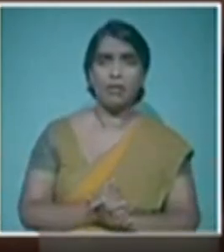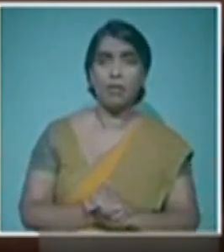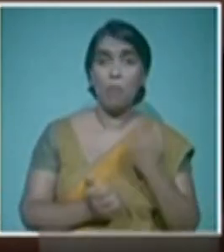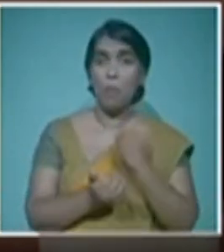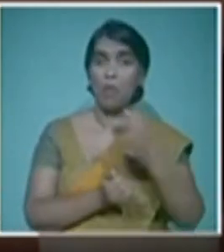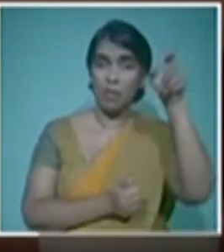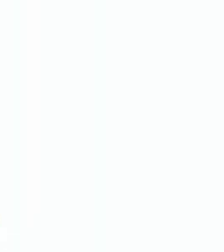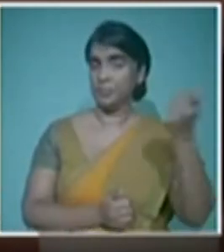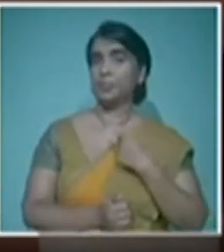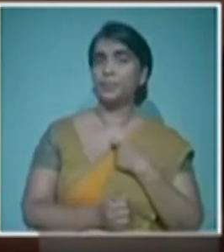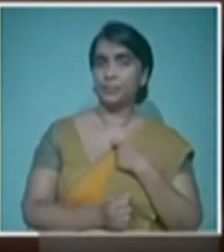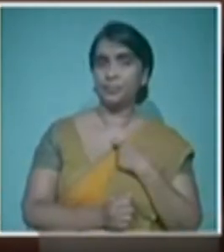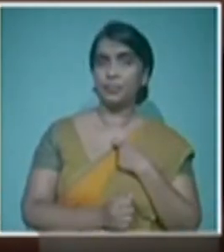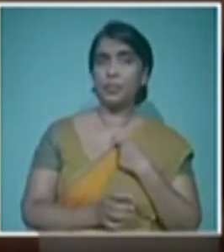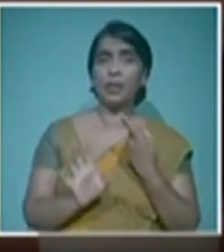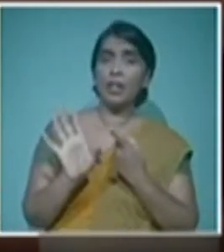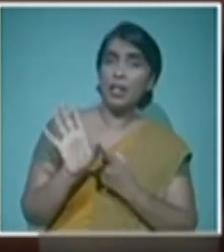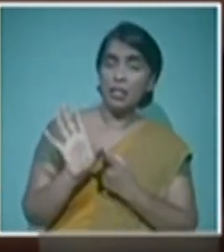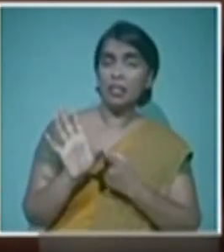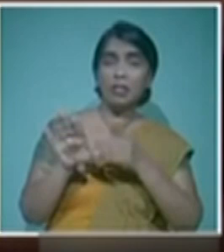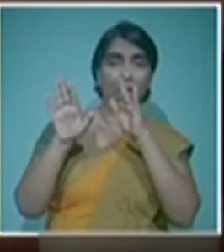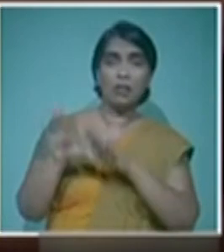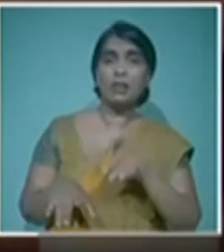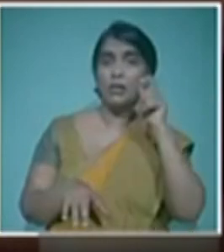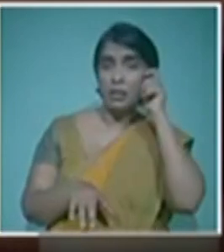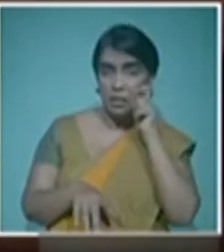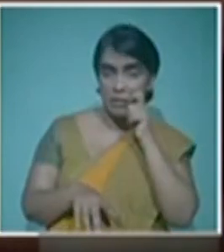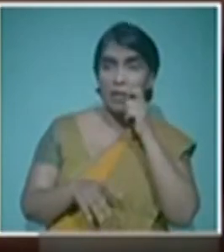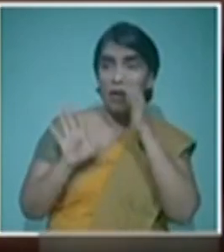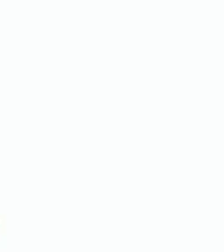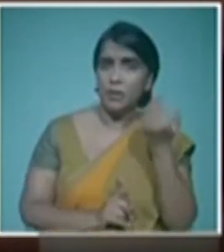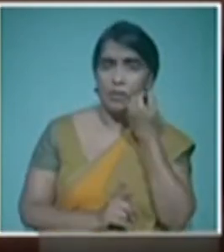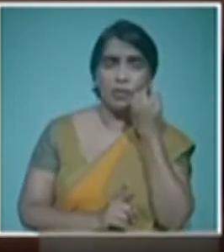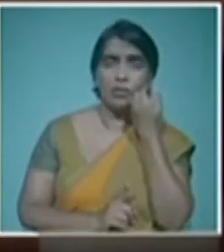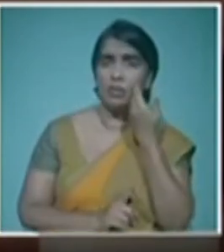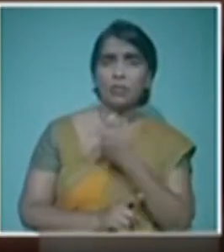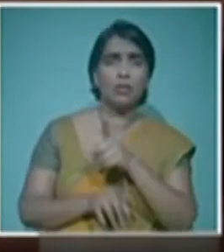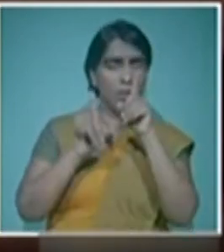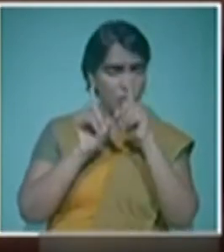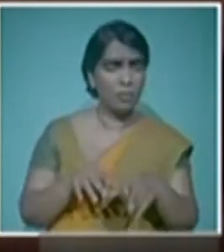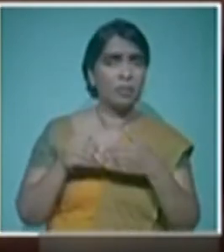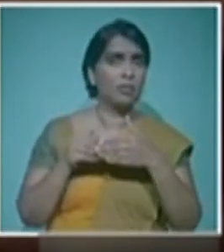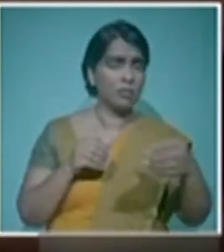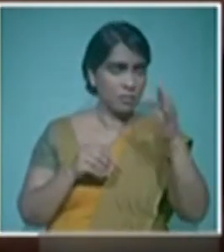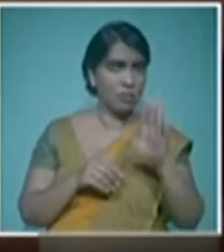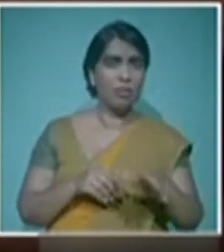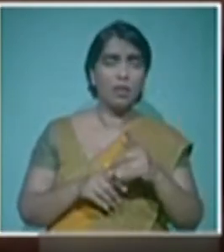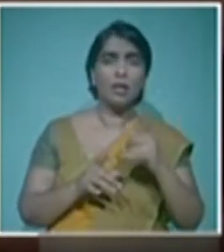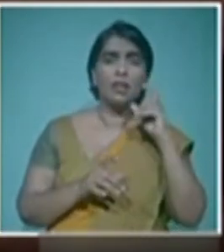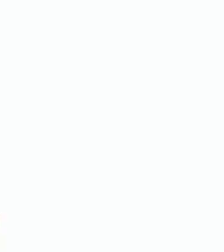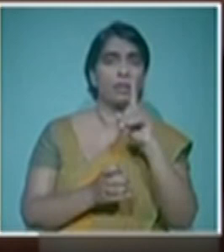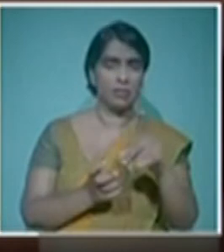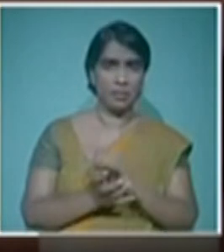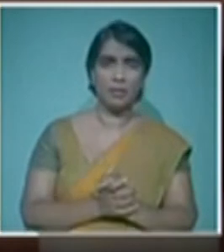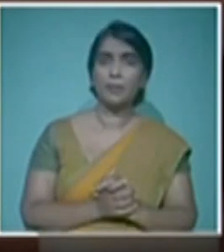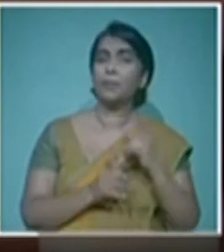පොලිස් අධිකාරීවරයා කියනවා මේ තරුණයා තියාගෙන ඉන්නේ ත්‍රස්තවාදයක් තියෙනවද කියලා සොයලා බලන්නද. එතකොට මෙහෙම තත්ත්වයක් තියෙනවා නම් බුද්ධ්‍යංශ මොනවටද